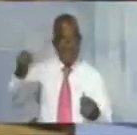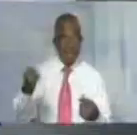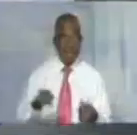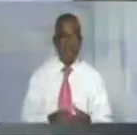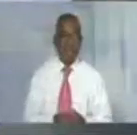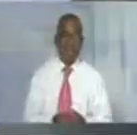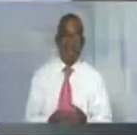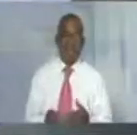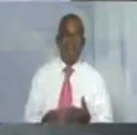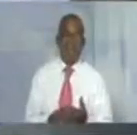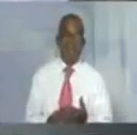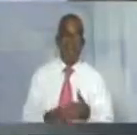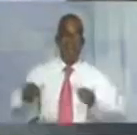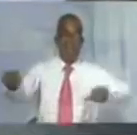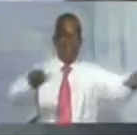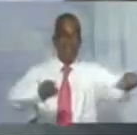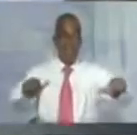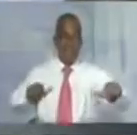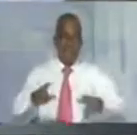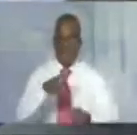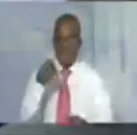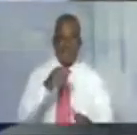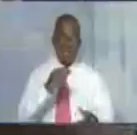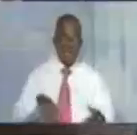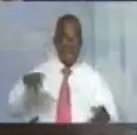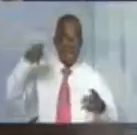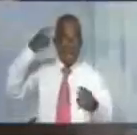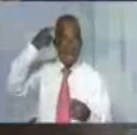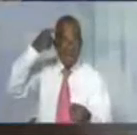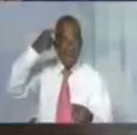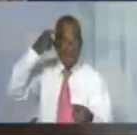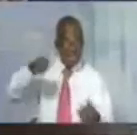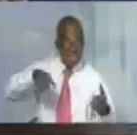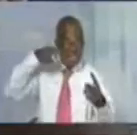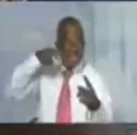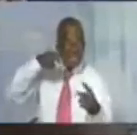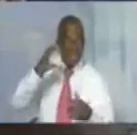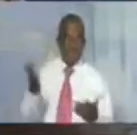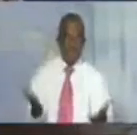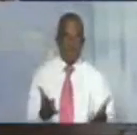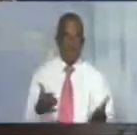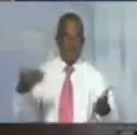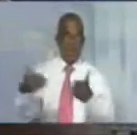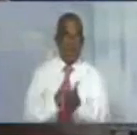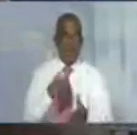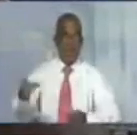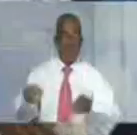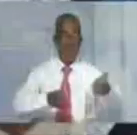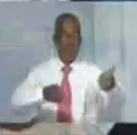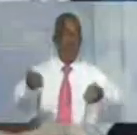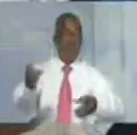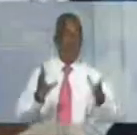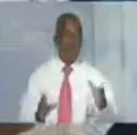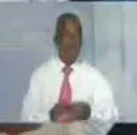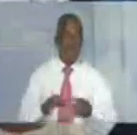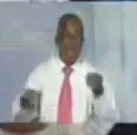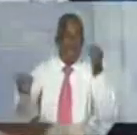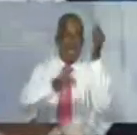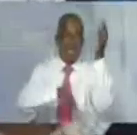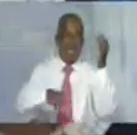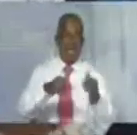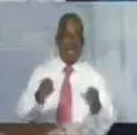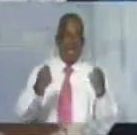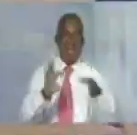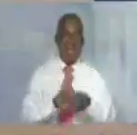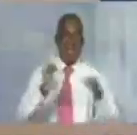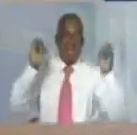travailler. Une action qui s'inscrit dans la vision du nouveau directeur régional de l'éducation nationale de San Pedro pour corriger les contre-performances